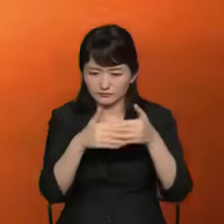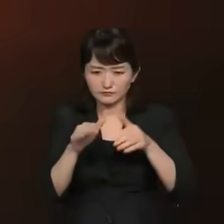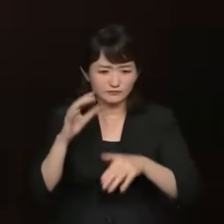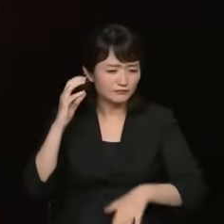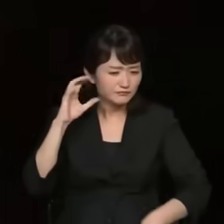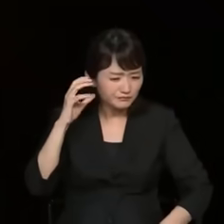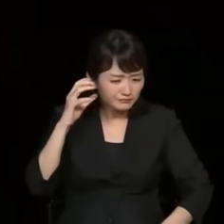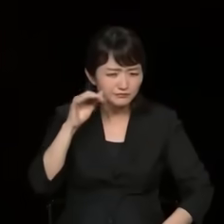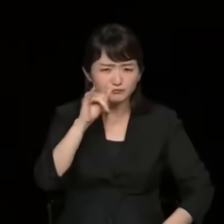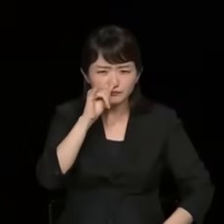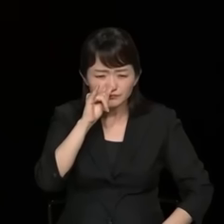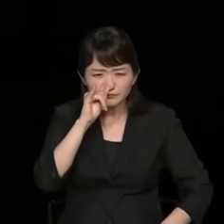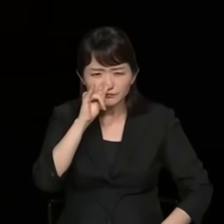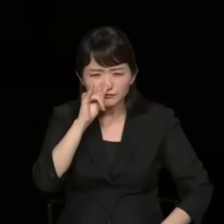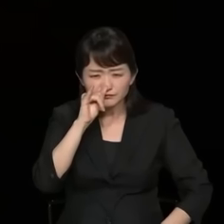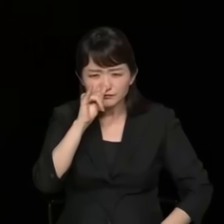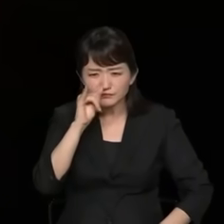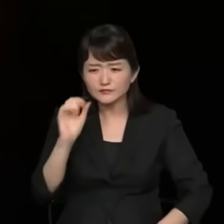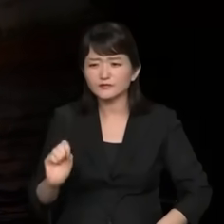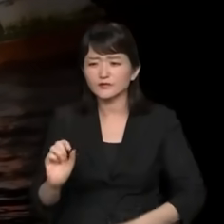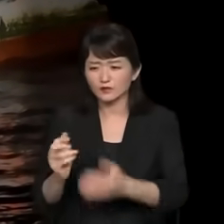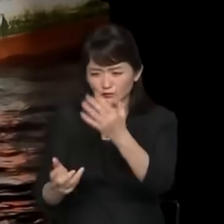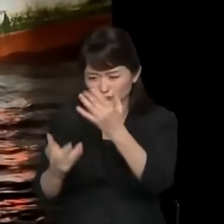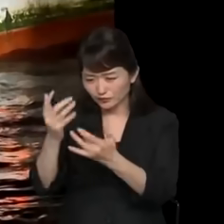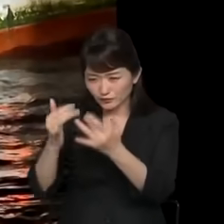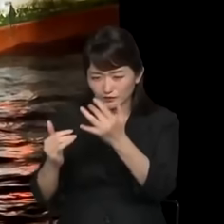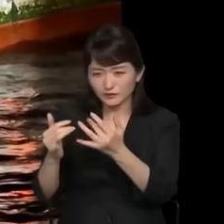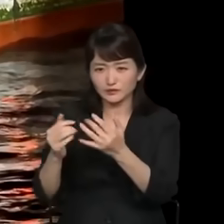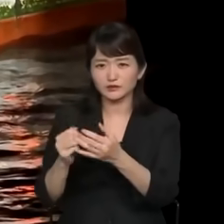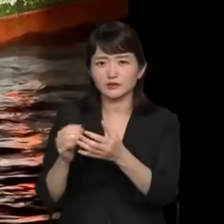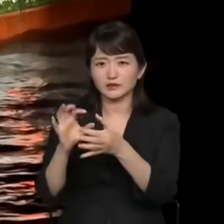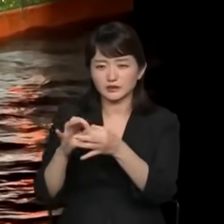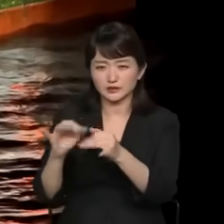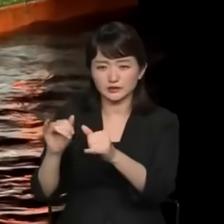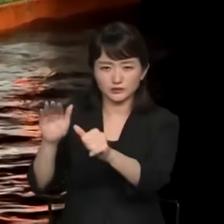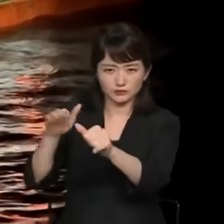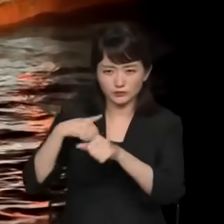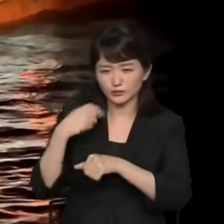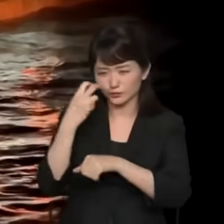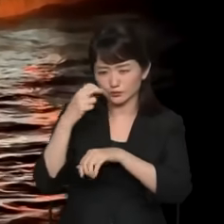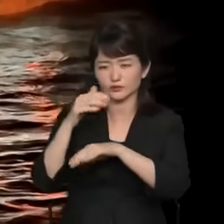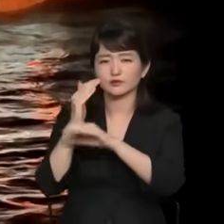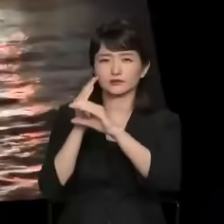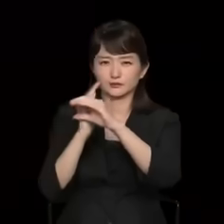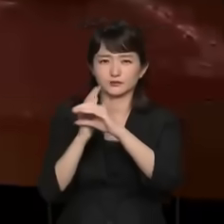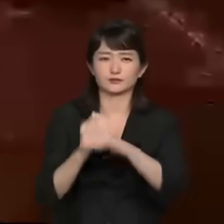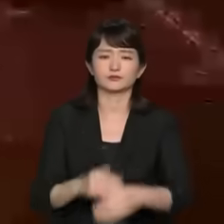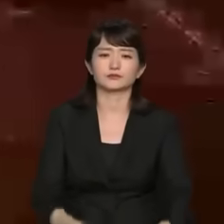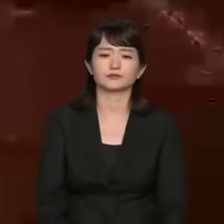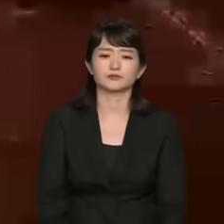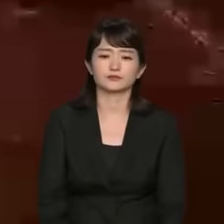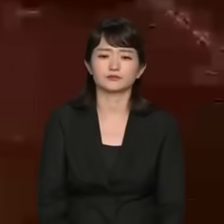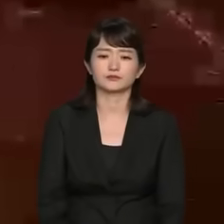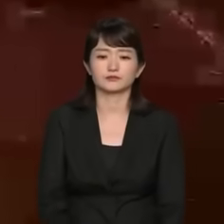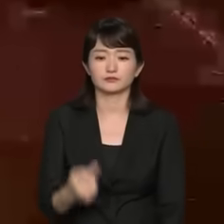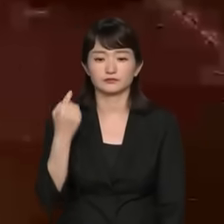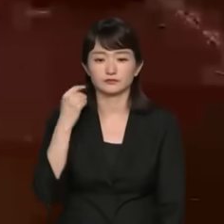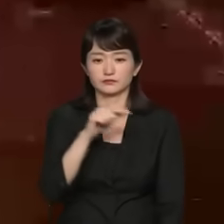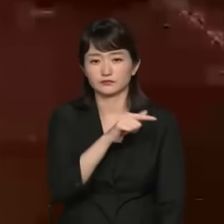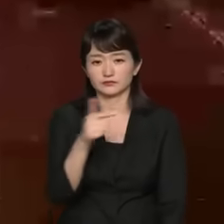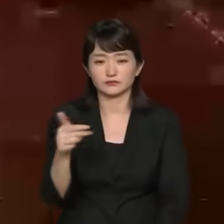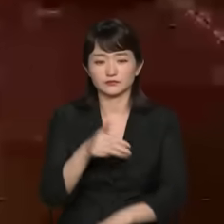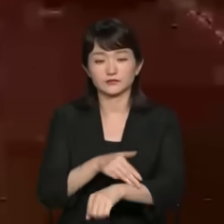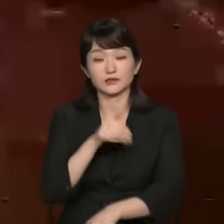불이 났다는 선원들의 진술을 토대로 선장 등 주요 관계자를 소환해 사고 원인을 조사 중입니다. 어제 저녁